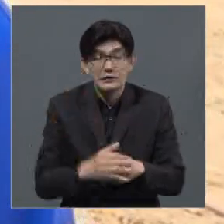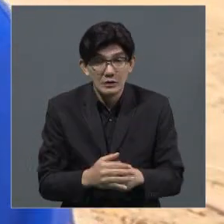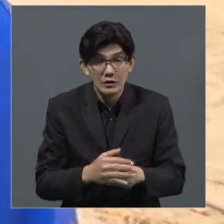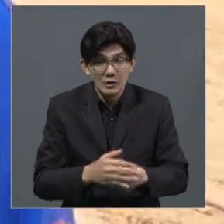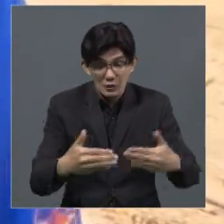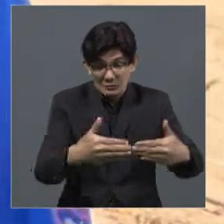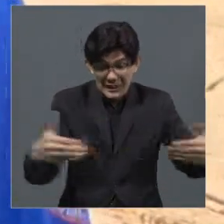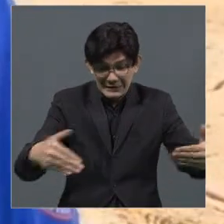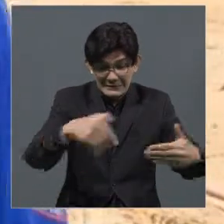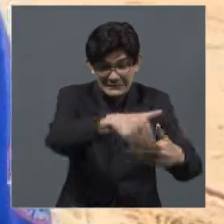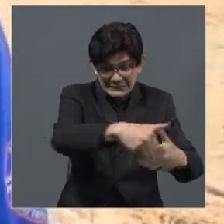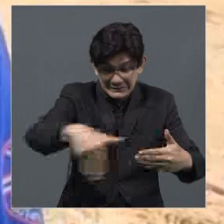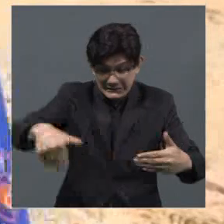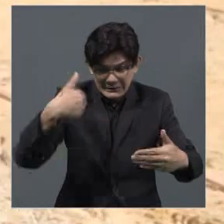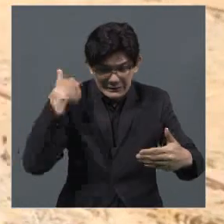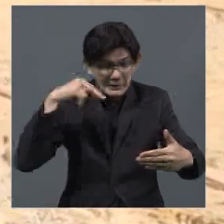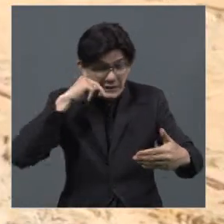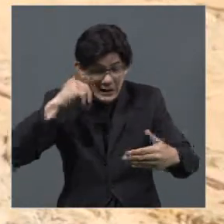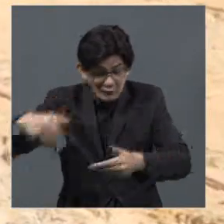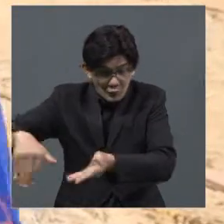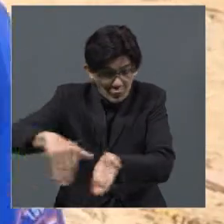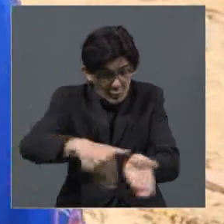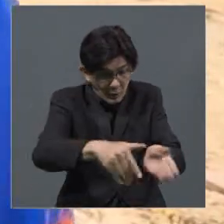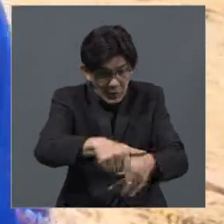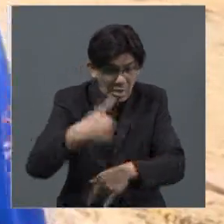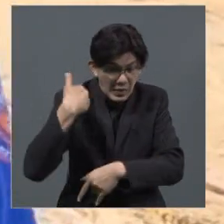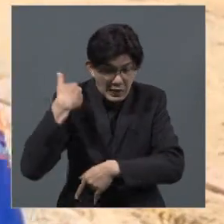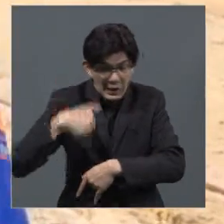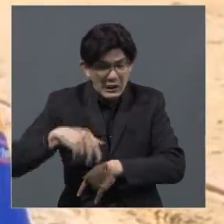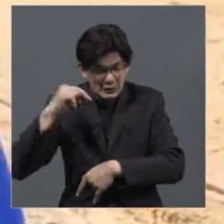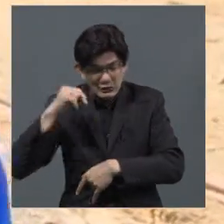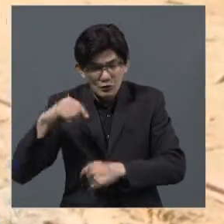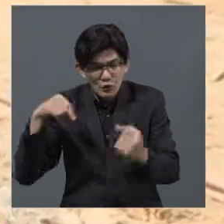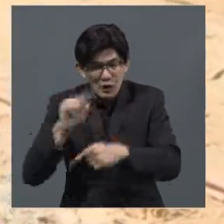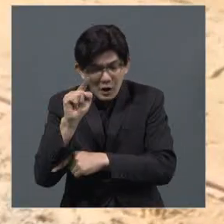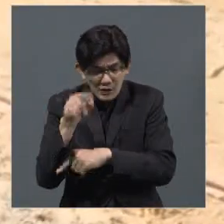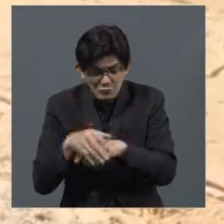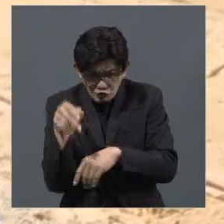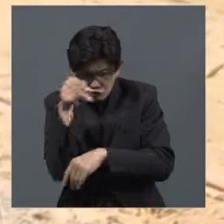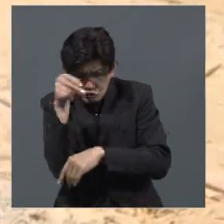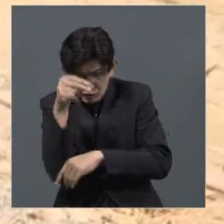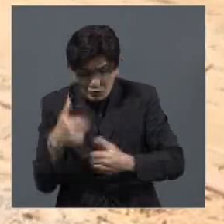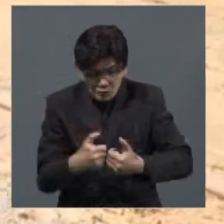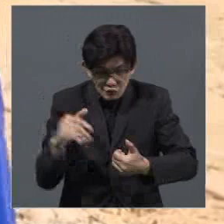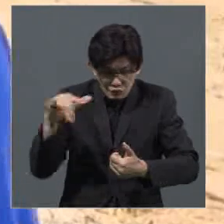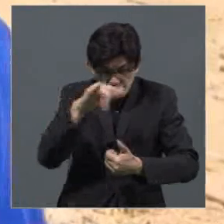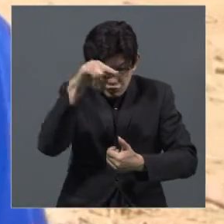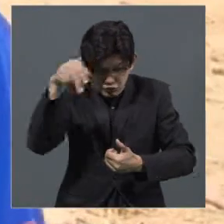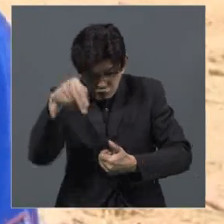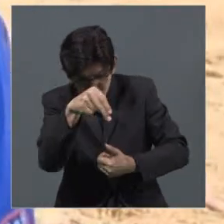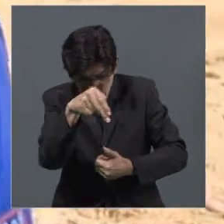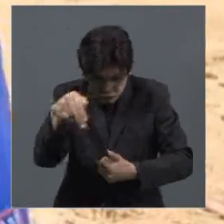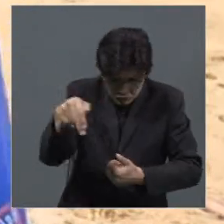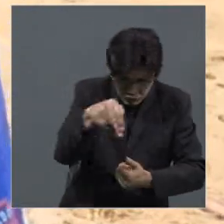พงด้านนู้นเนี่ยมันเป็นรางน้ำ เราใช้กล้องวงเอ้ยเขาเรียกว่าโดรนที่มันจับความร้อนอ่ะ